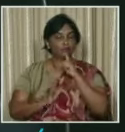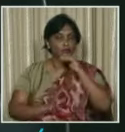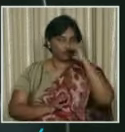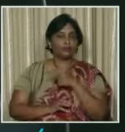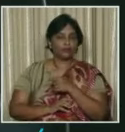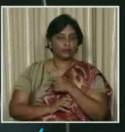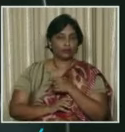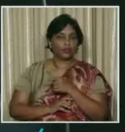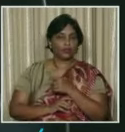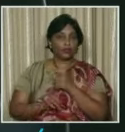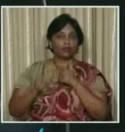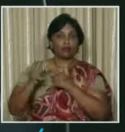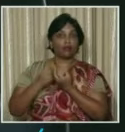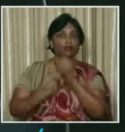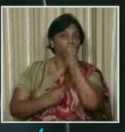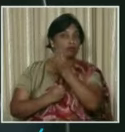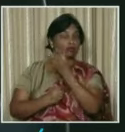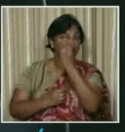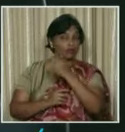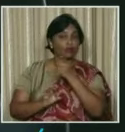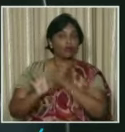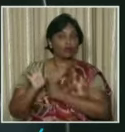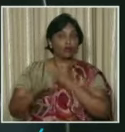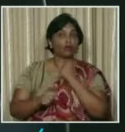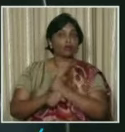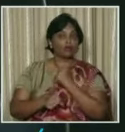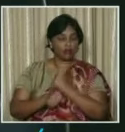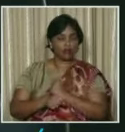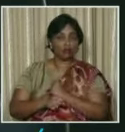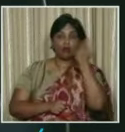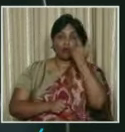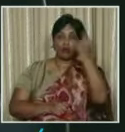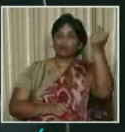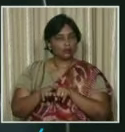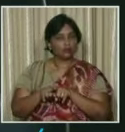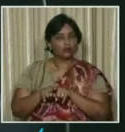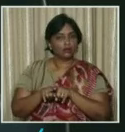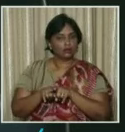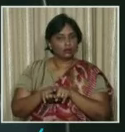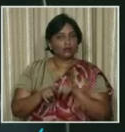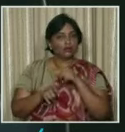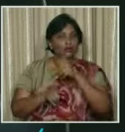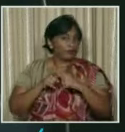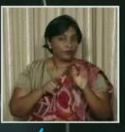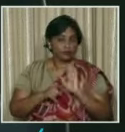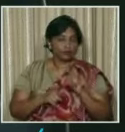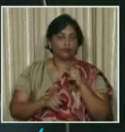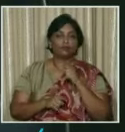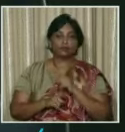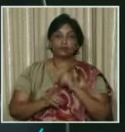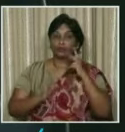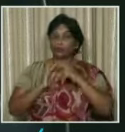කැරලිකරුවන්ටත් මෙතුමා අවිසපේලා තියෙනවායි කියලා යුක්‍රේන රජයෙනුත් මෙතුමාව හොයාගෙන ආවා ඩුබායි වලට. හොරෙක් විතරක් නෙමෙයි